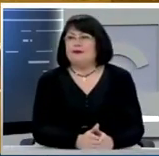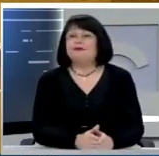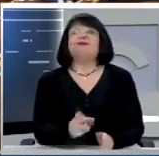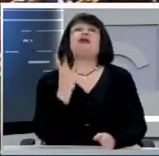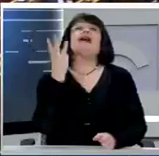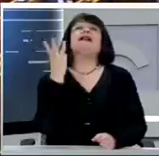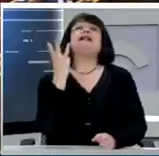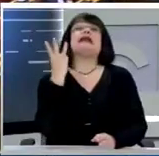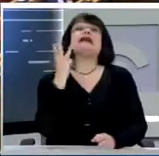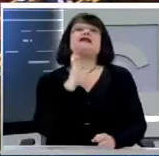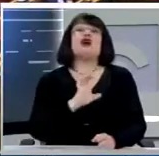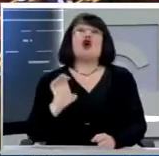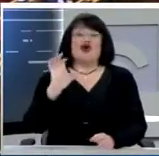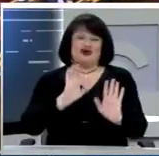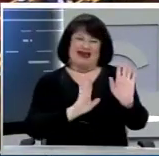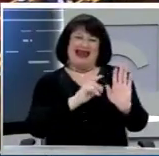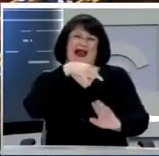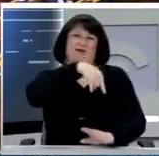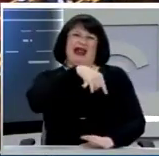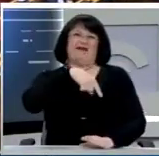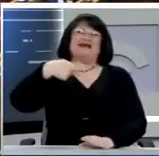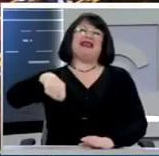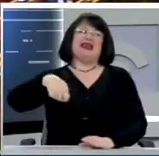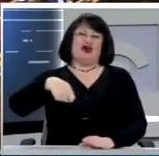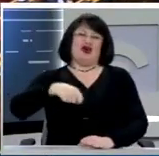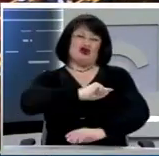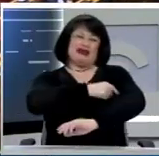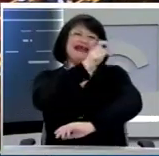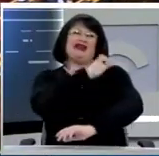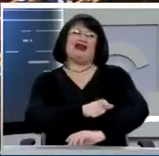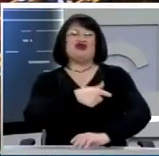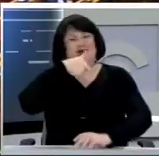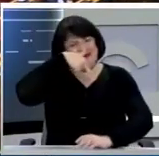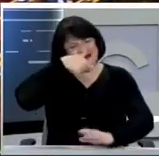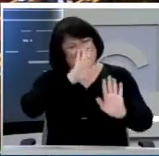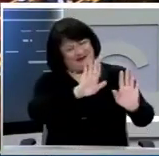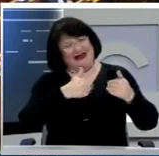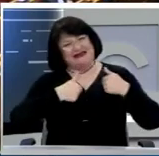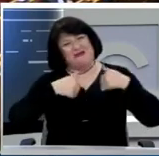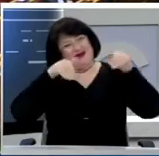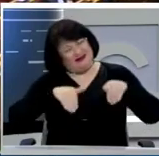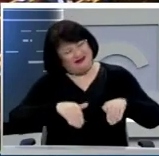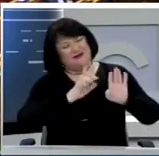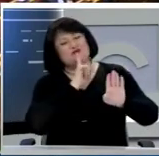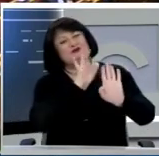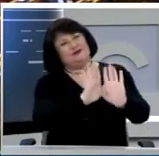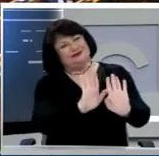Τις τρεις κύριε Πλεύρη, τις τρεις. Δικηγόρος είστε, γιατρός δεν είστε. Σεμνά και ταπεινά σε μένα. Παρακαλώ, λοιπόν. Παρακαλώ.